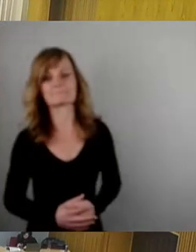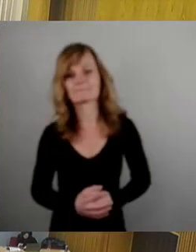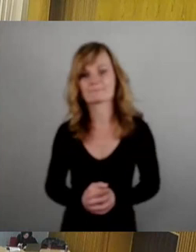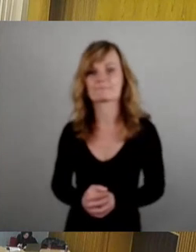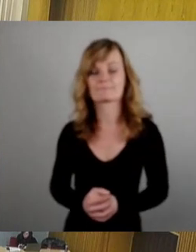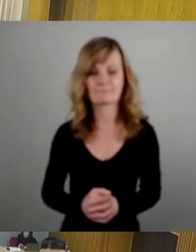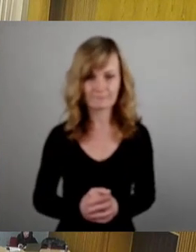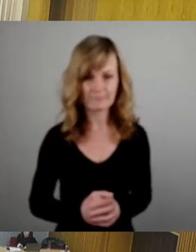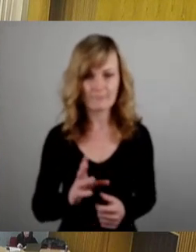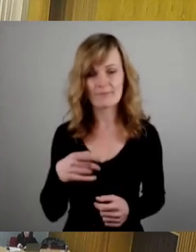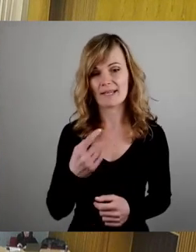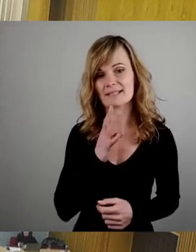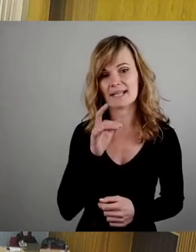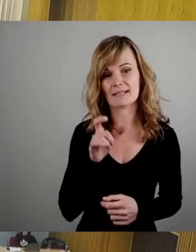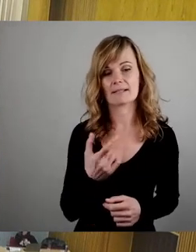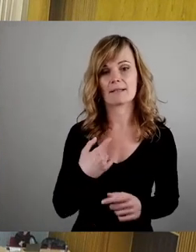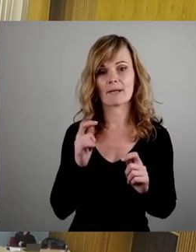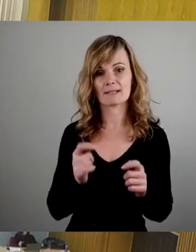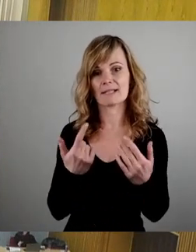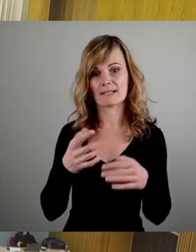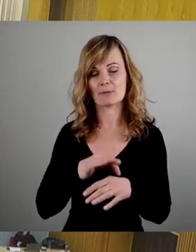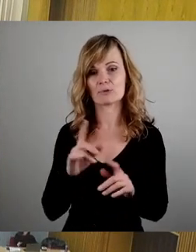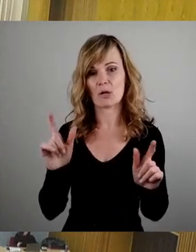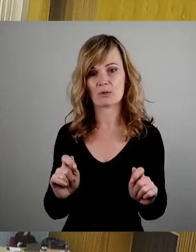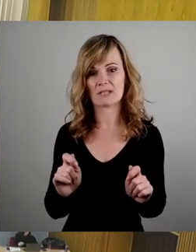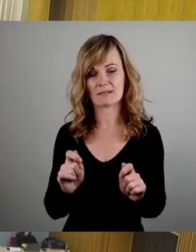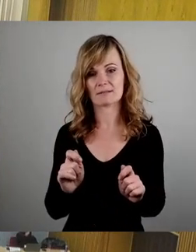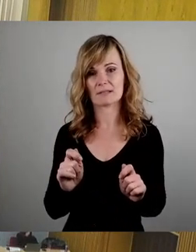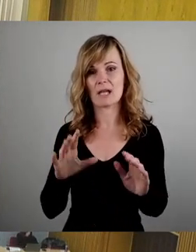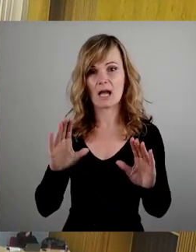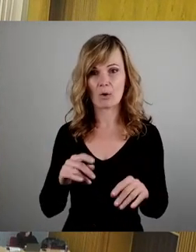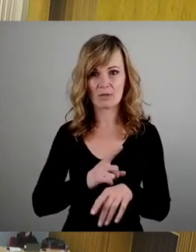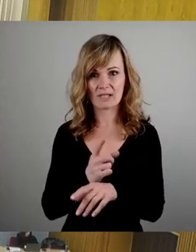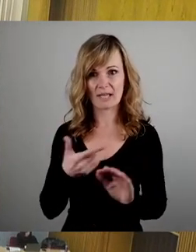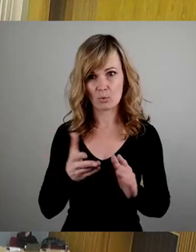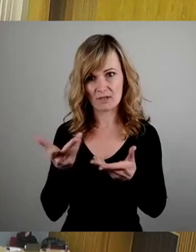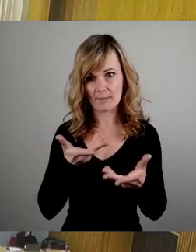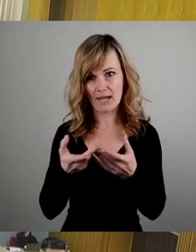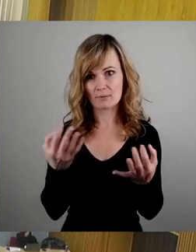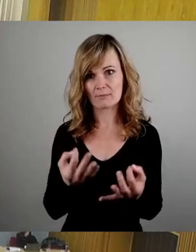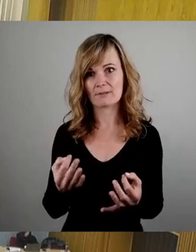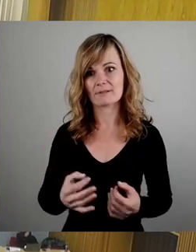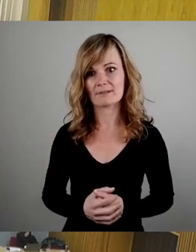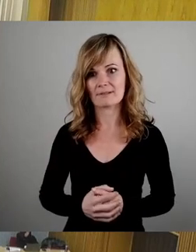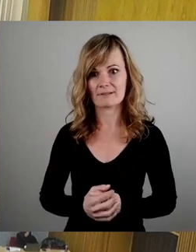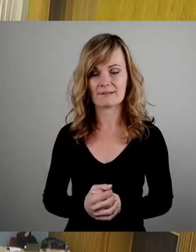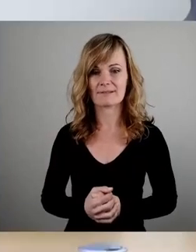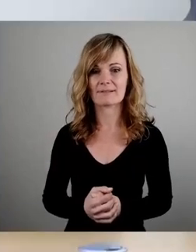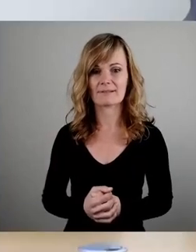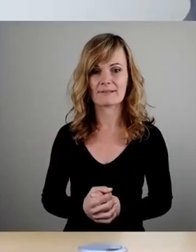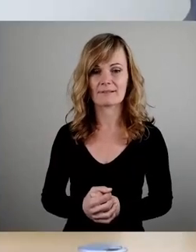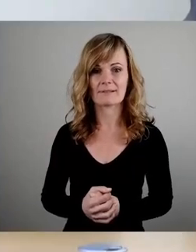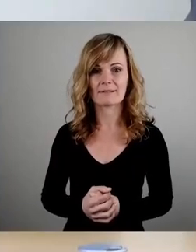Ich beantrage 7 Minuten Auszeit. Wir brauchen noch eine kurze Beratung. Okay. Keine. Um das ein Stück